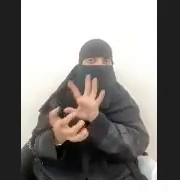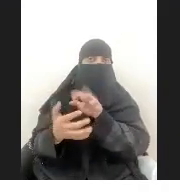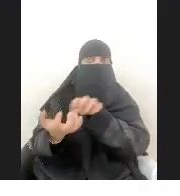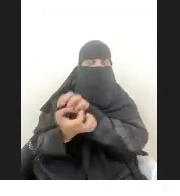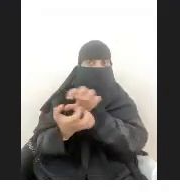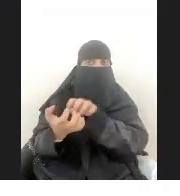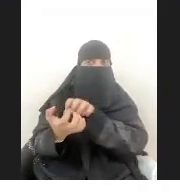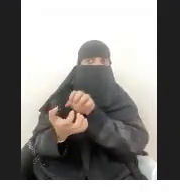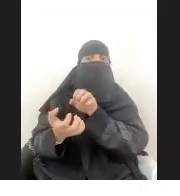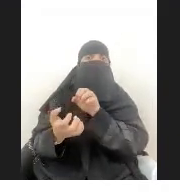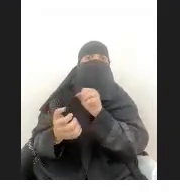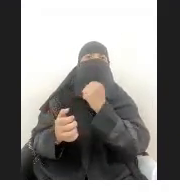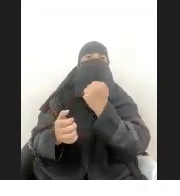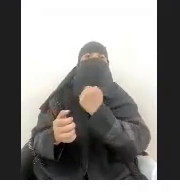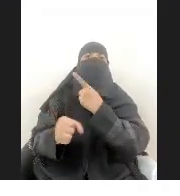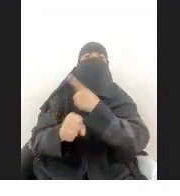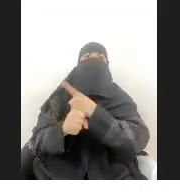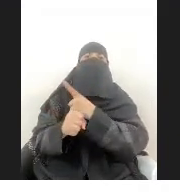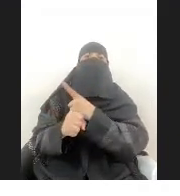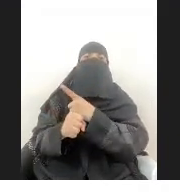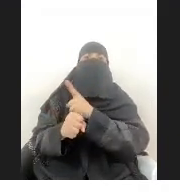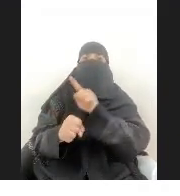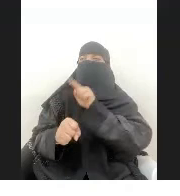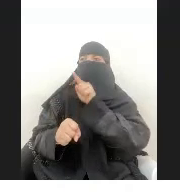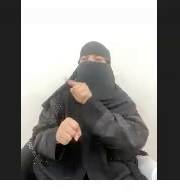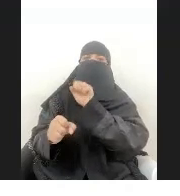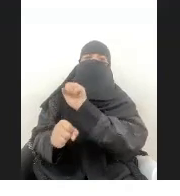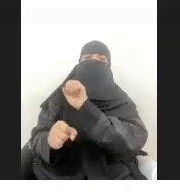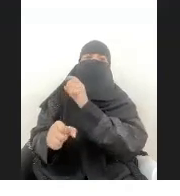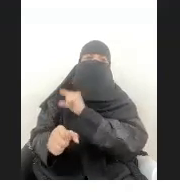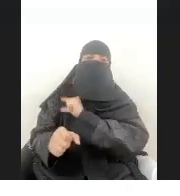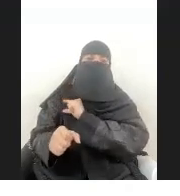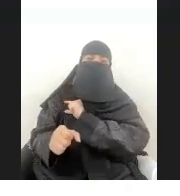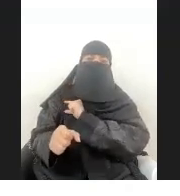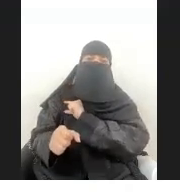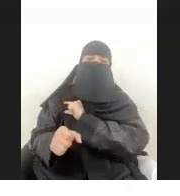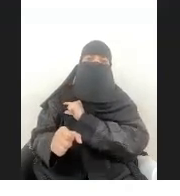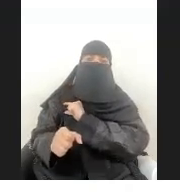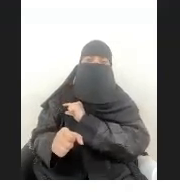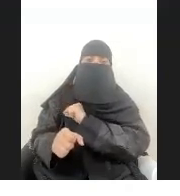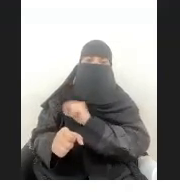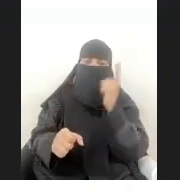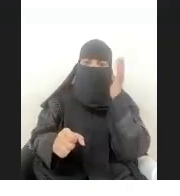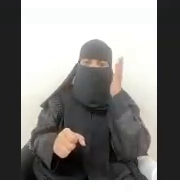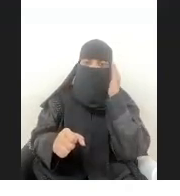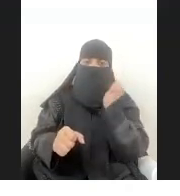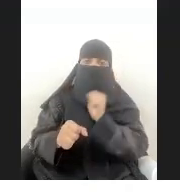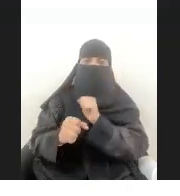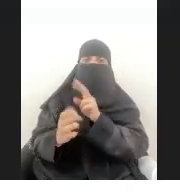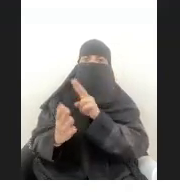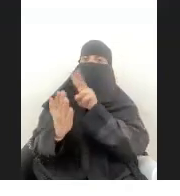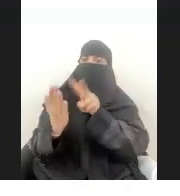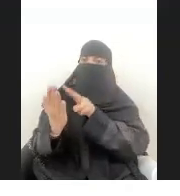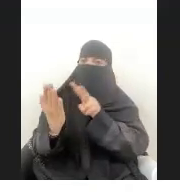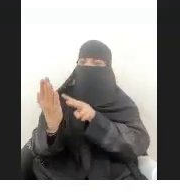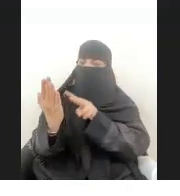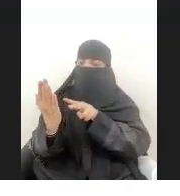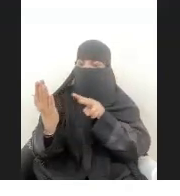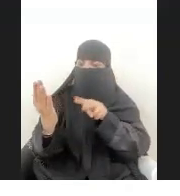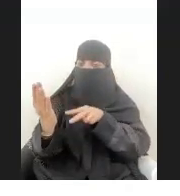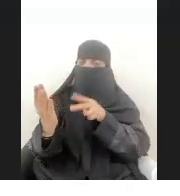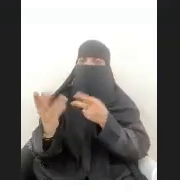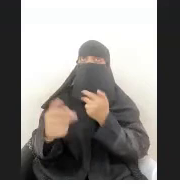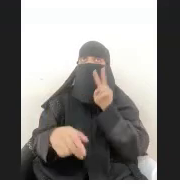مشكلة من الطلاب. العمل التعاوني ما بين الطلاب، قراءة مقال أو قصة، مشاهدة فيديو، سماع